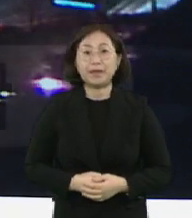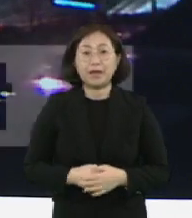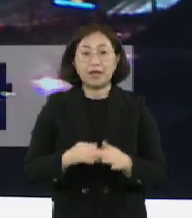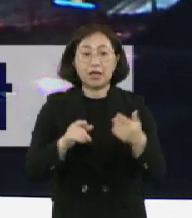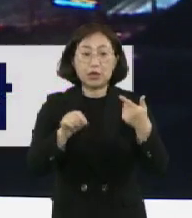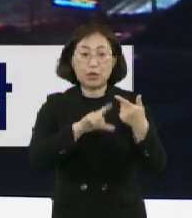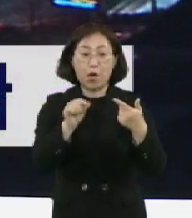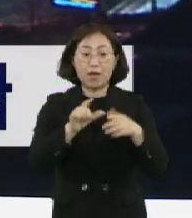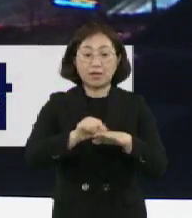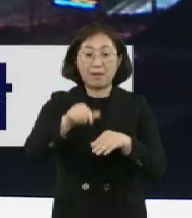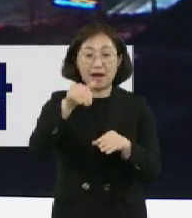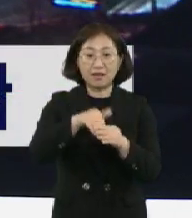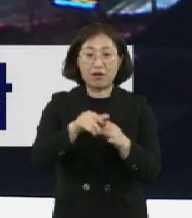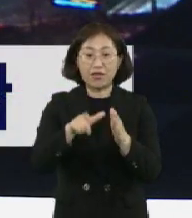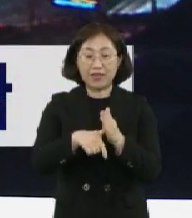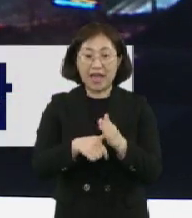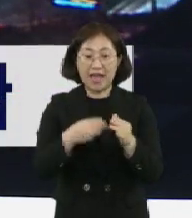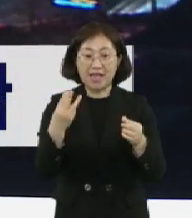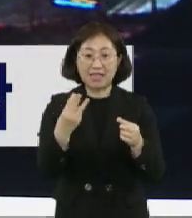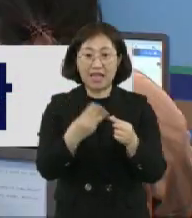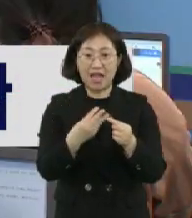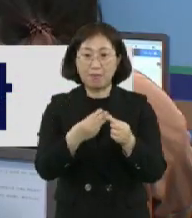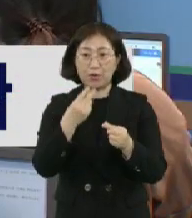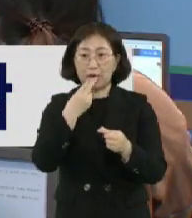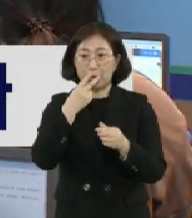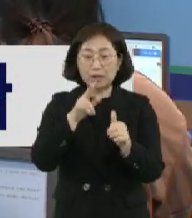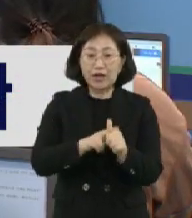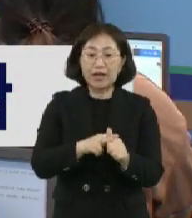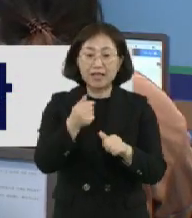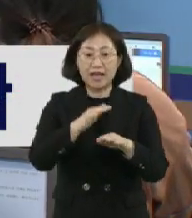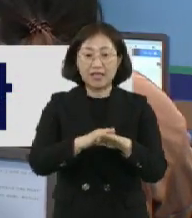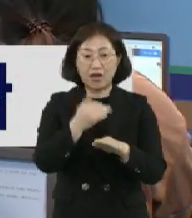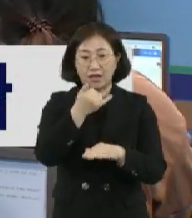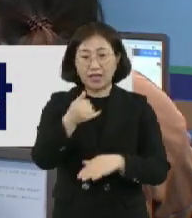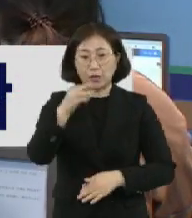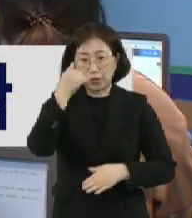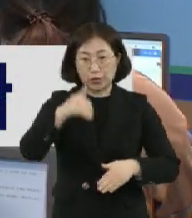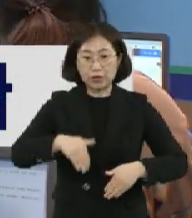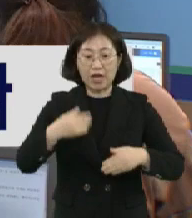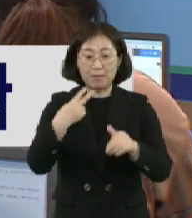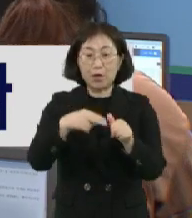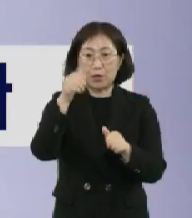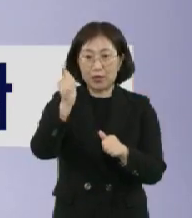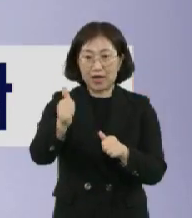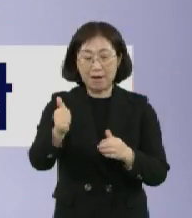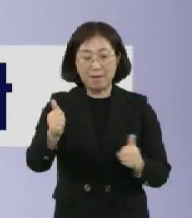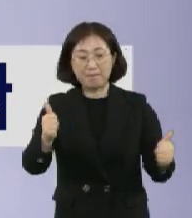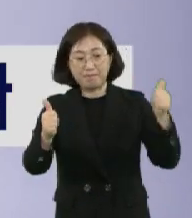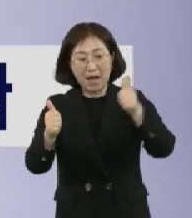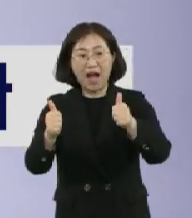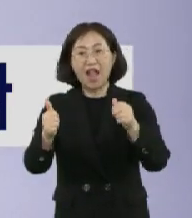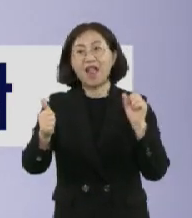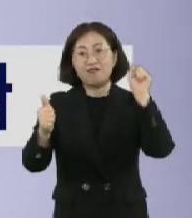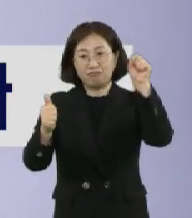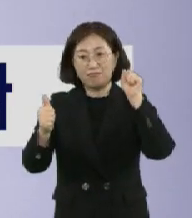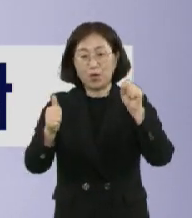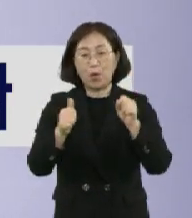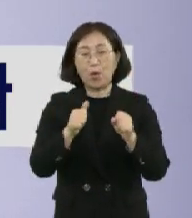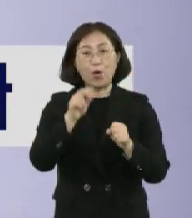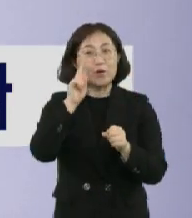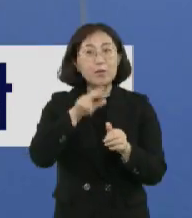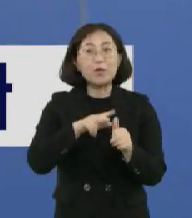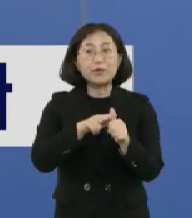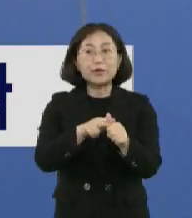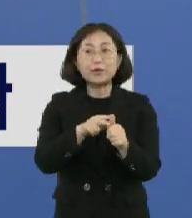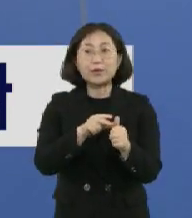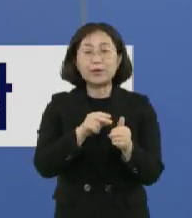오는 6월 지방선거에서 3선을 노리는 대전과 세종, 충남 현직 교육감에 맞설 교육계 인사들의 예비 후보 등록이